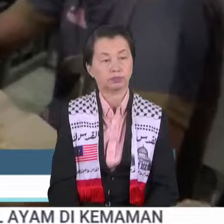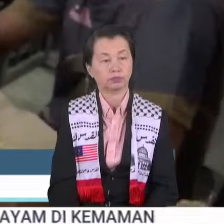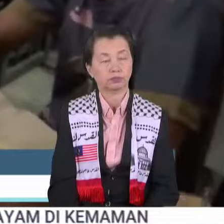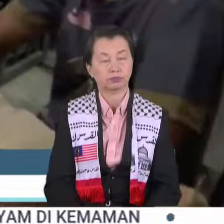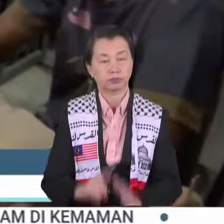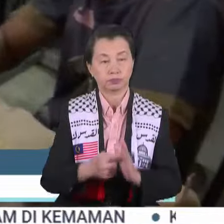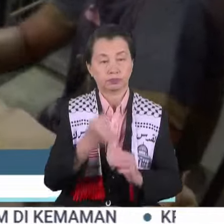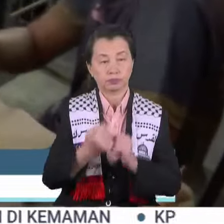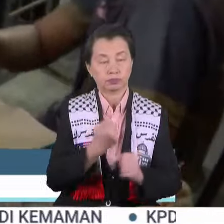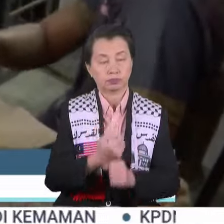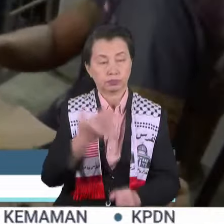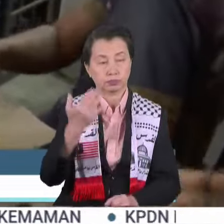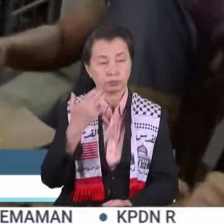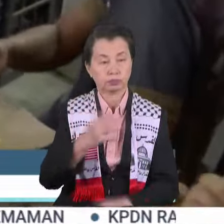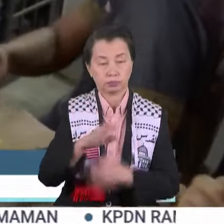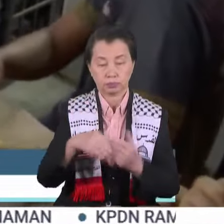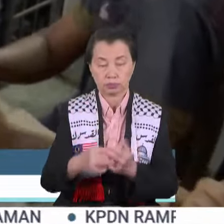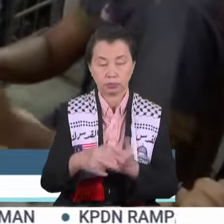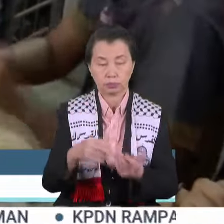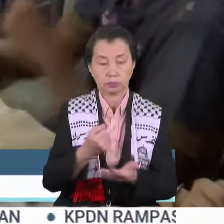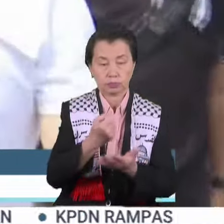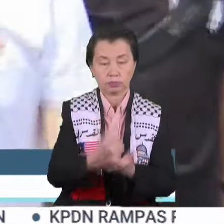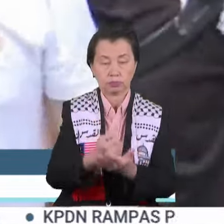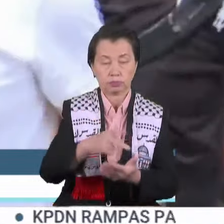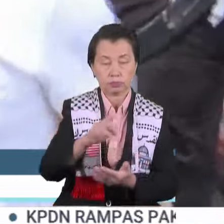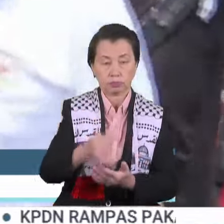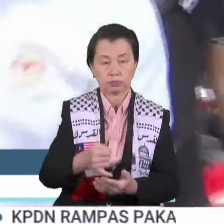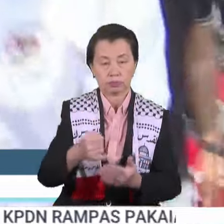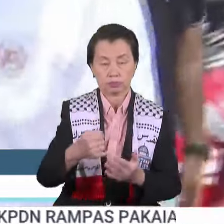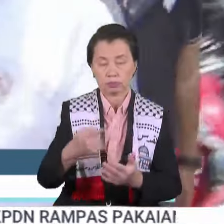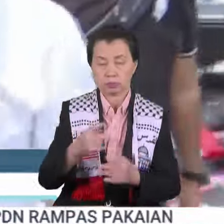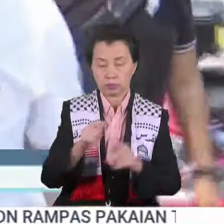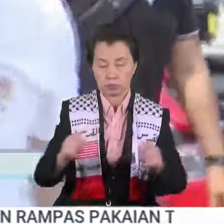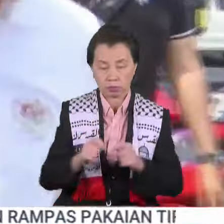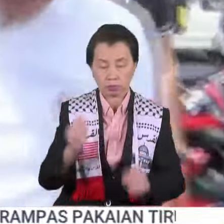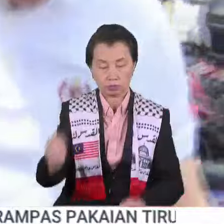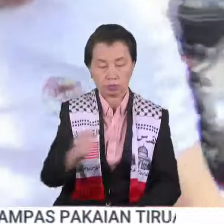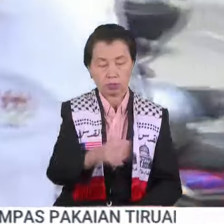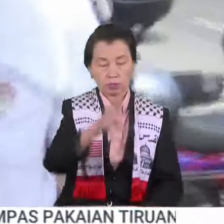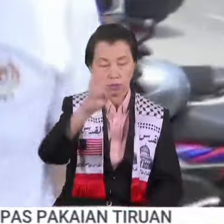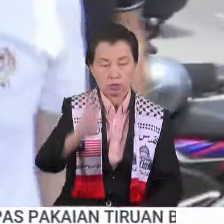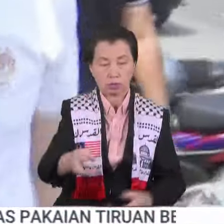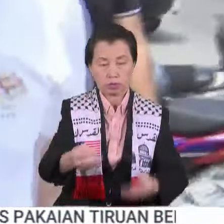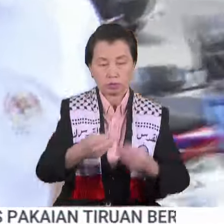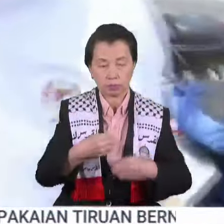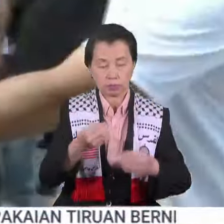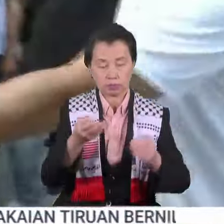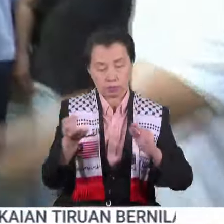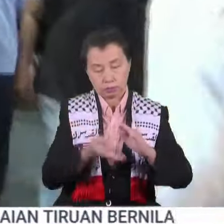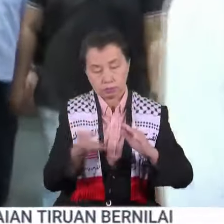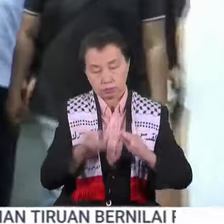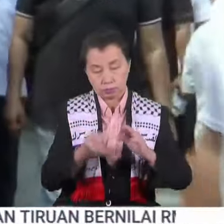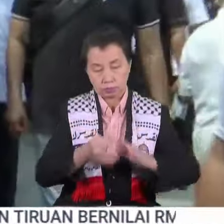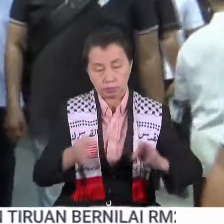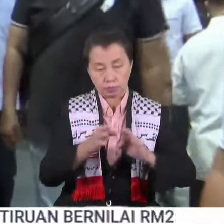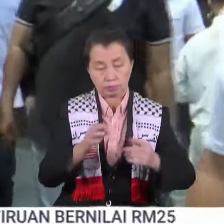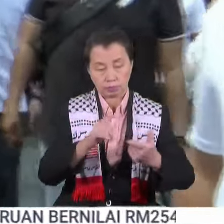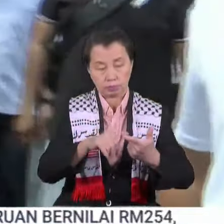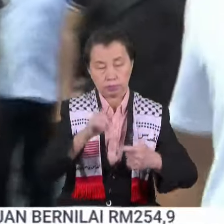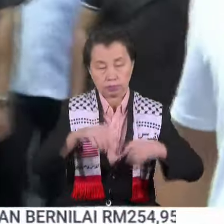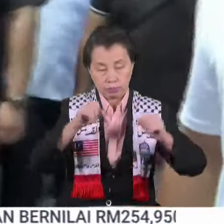Bermula tahun lalu, semua PBT yang memohon peruntukan projek di lokaliti masing-masing wajib mengemukakan 3 dokumen penting, iaitu